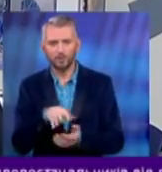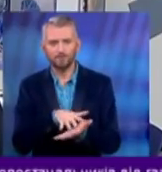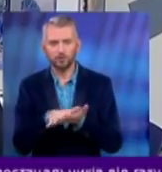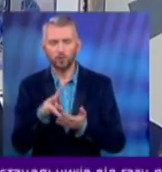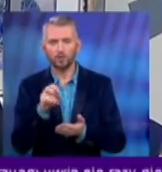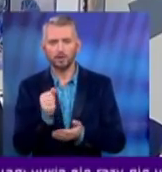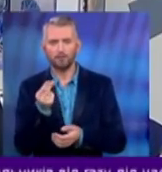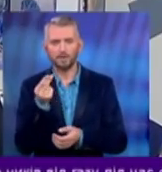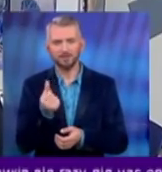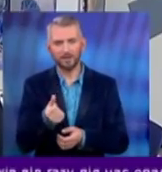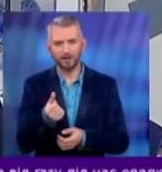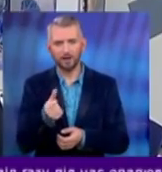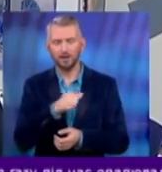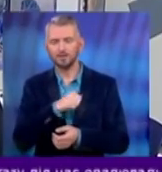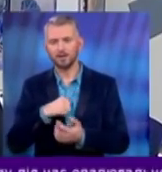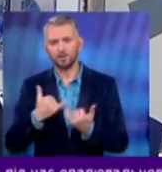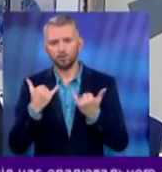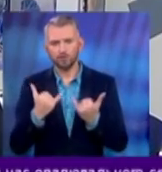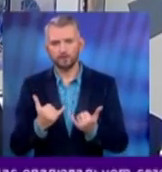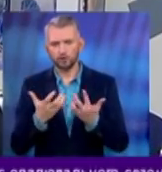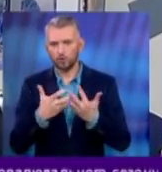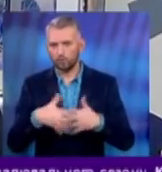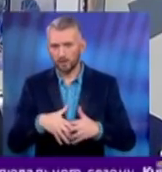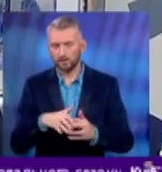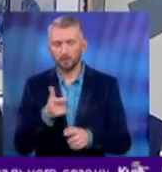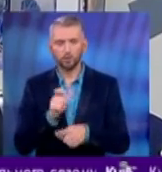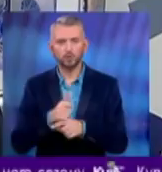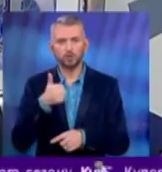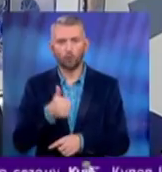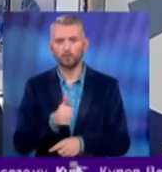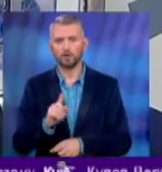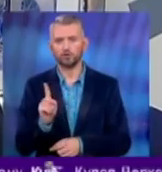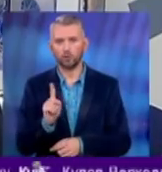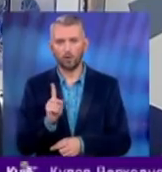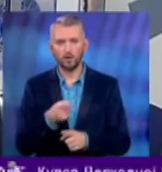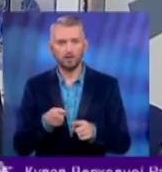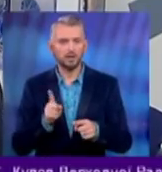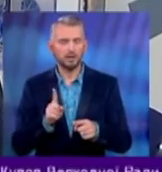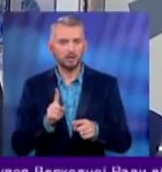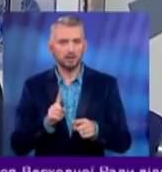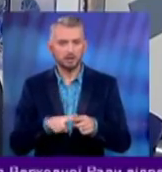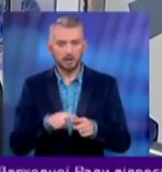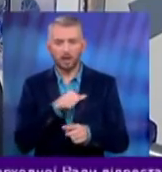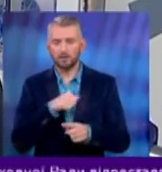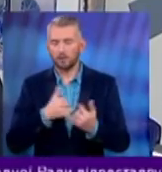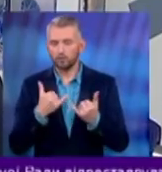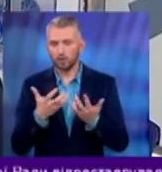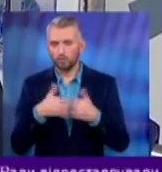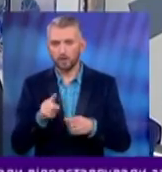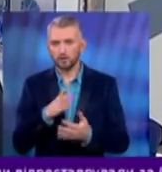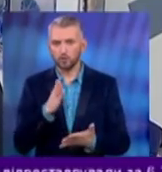на придбання найсучаснішого обладнання. І дуже добре, що це найсучасніше обладнання, яке